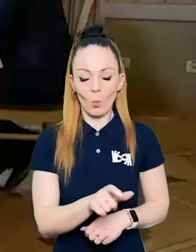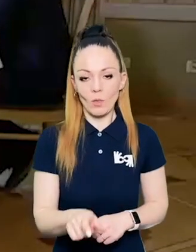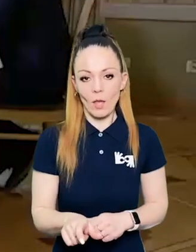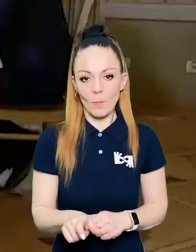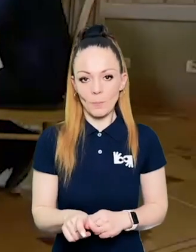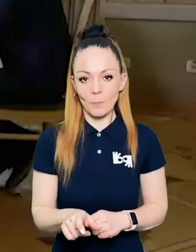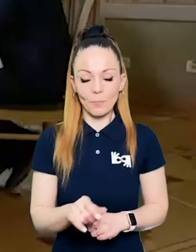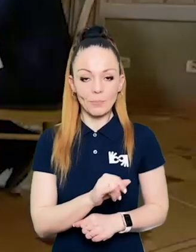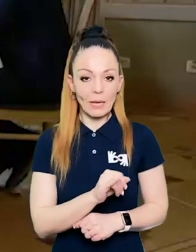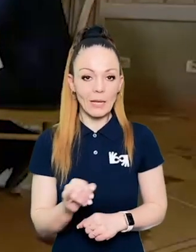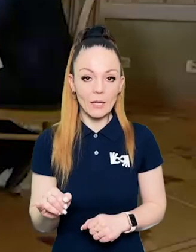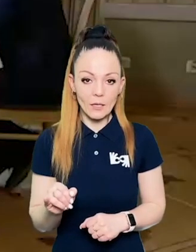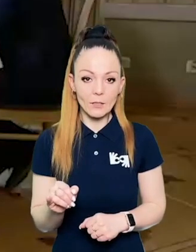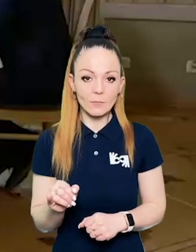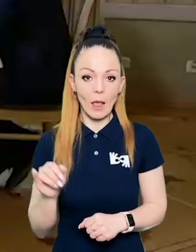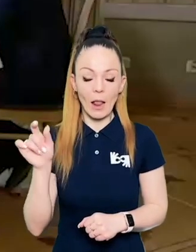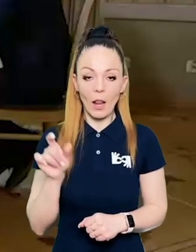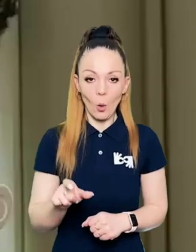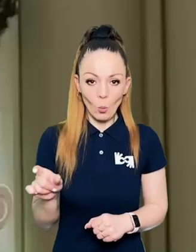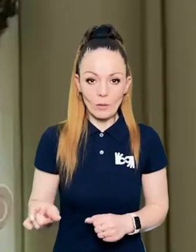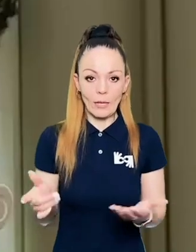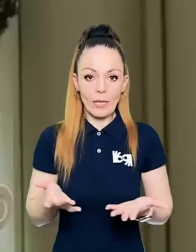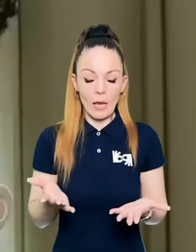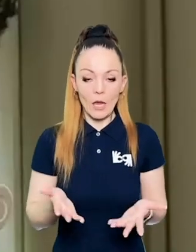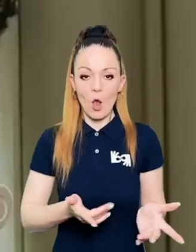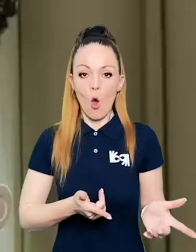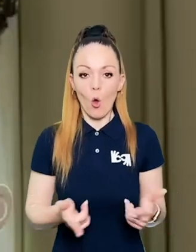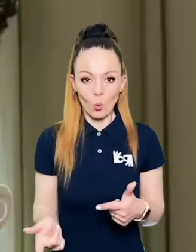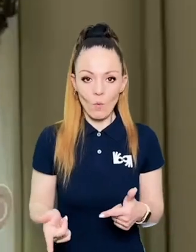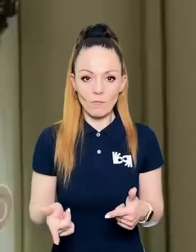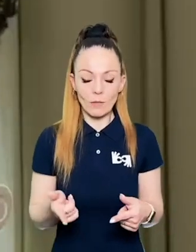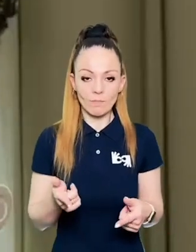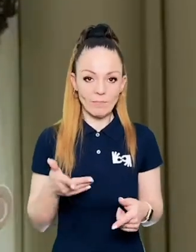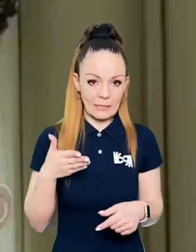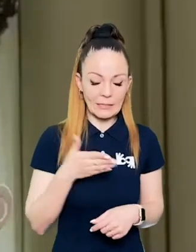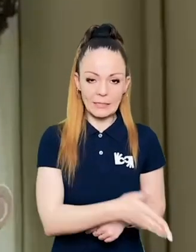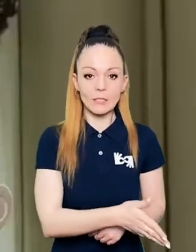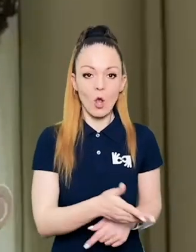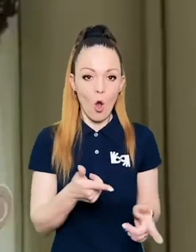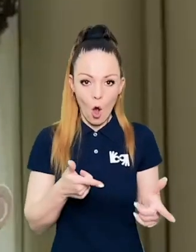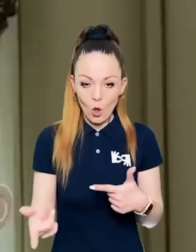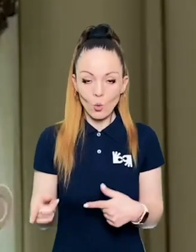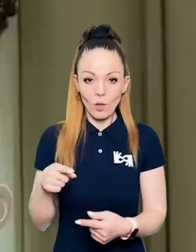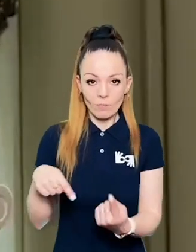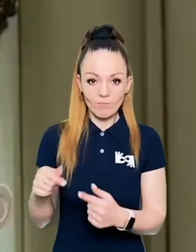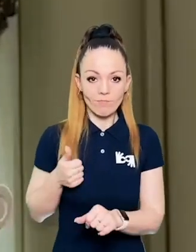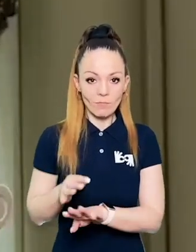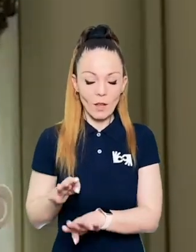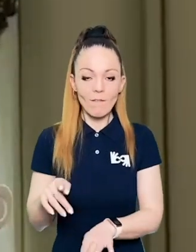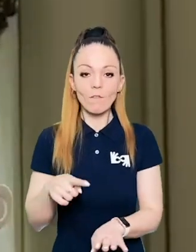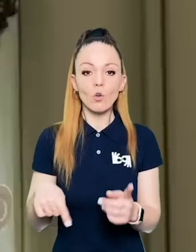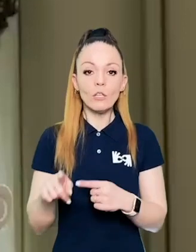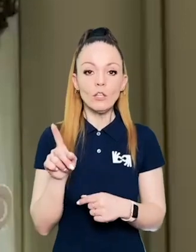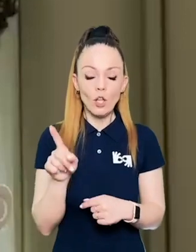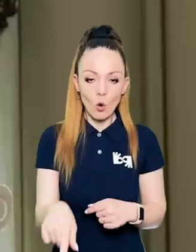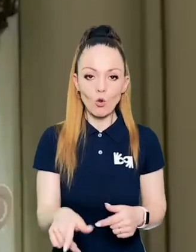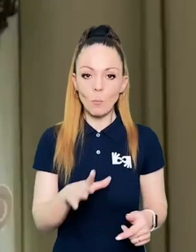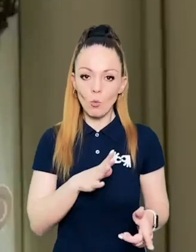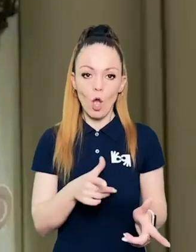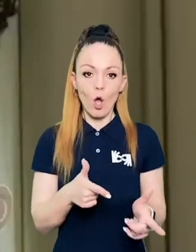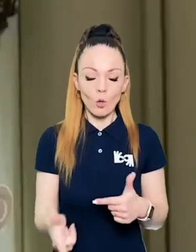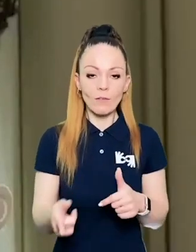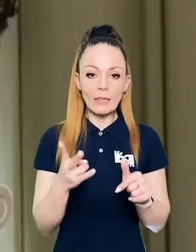розблокувати цих людей. І люди, які готові йти, були, вони також